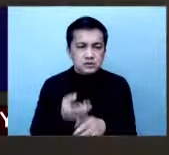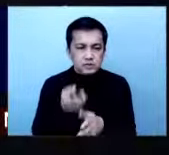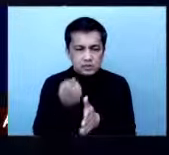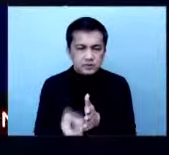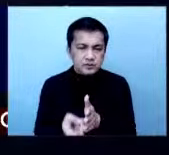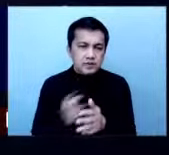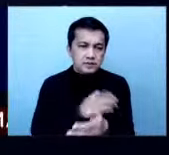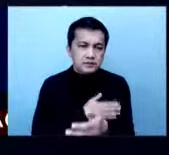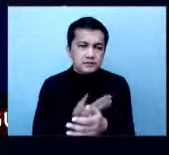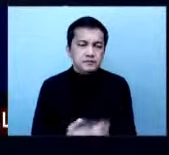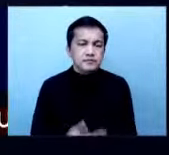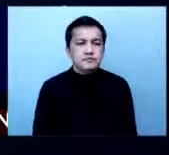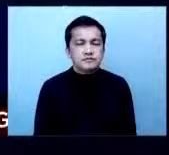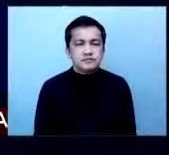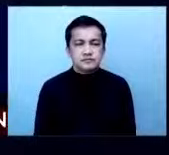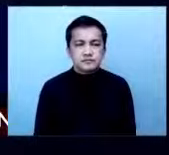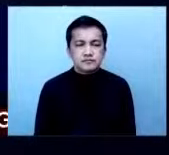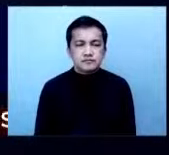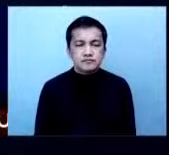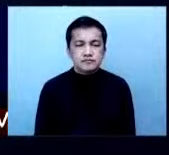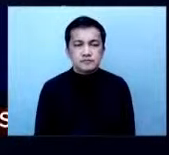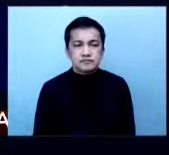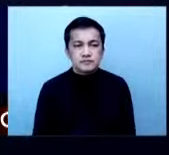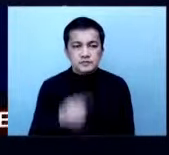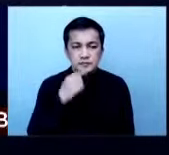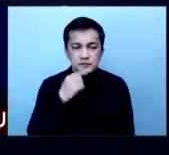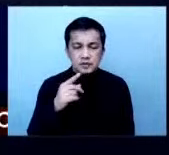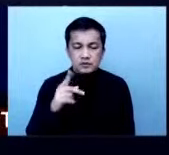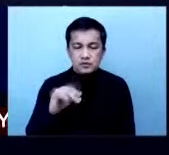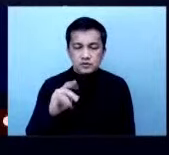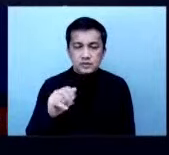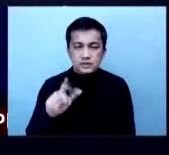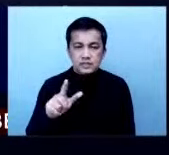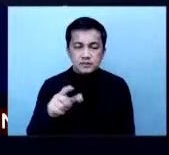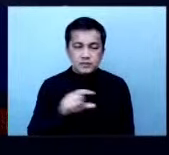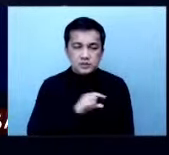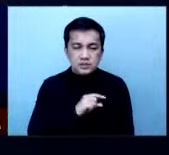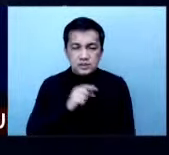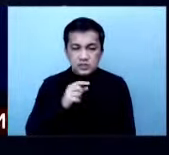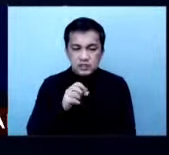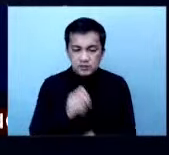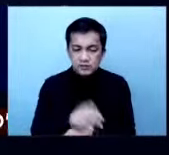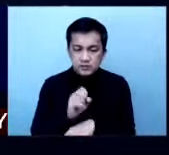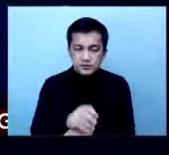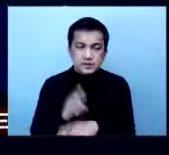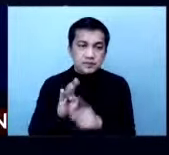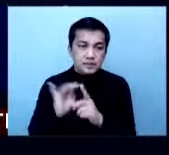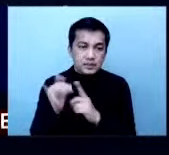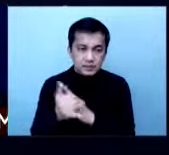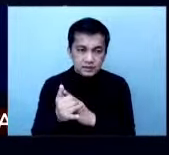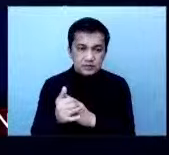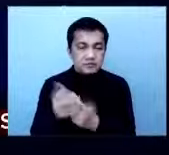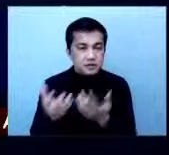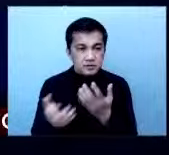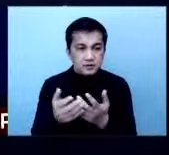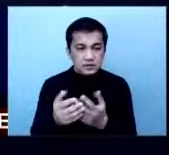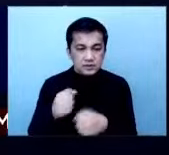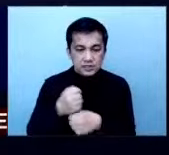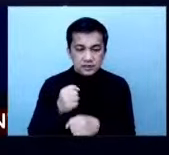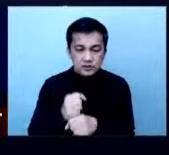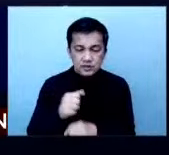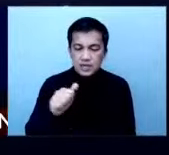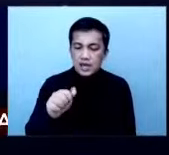anak ayon sa coronadal city police may mga haka-haka raw sa Barangay na posibleng gagawing